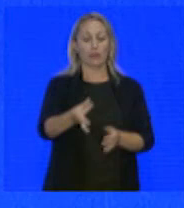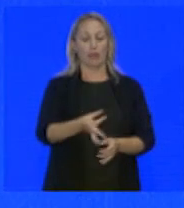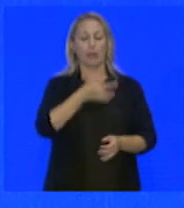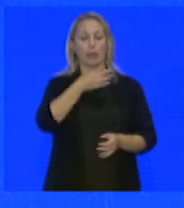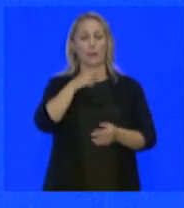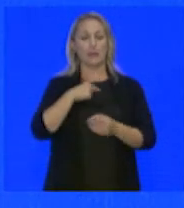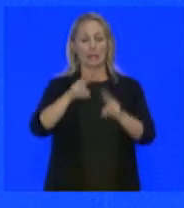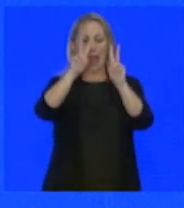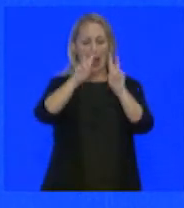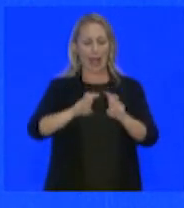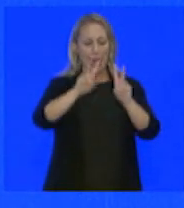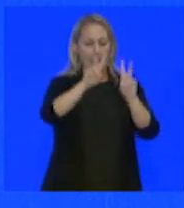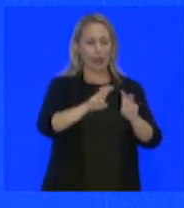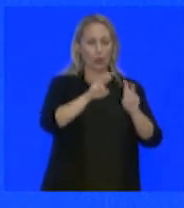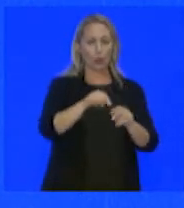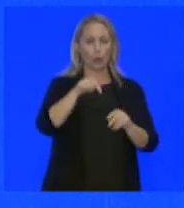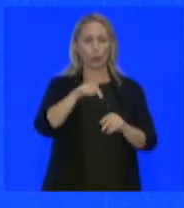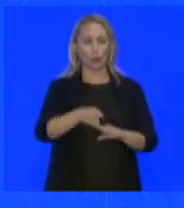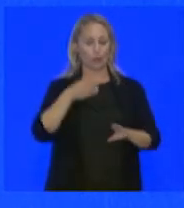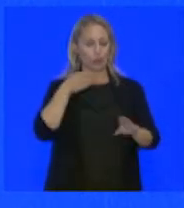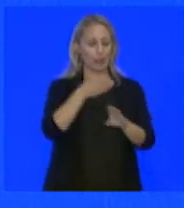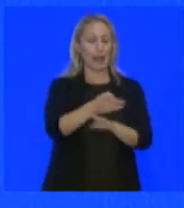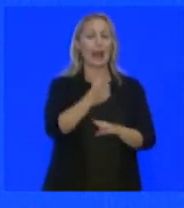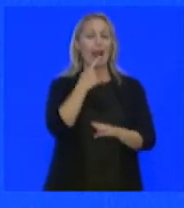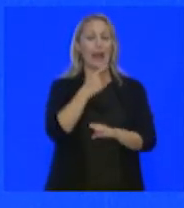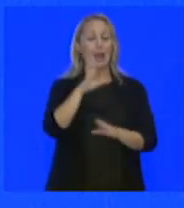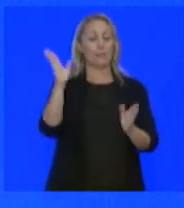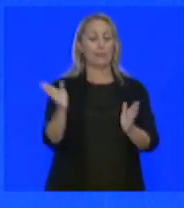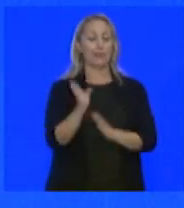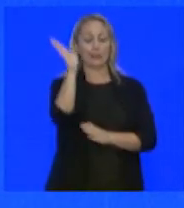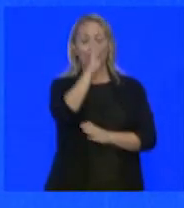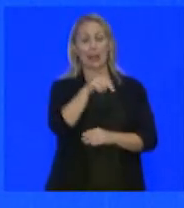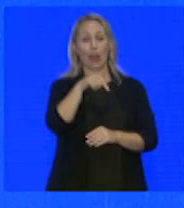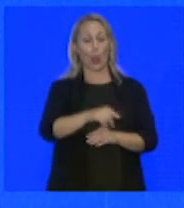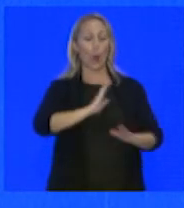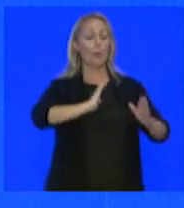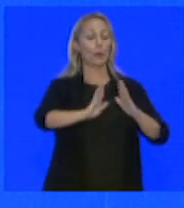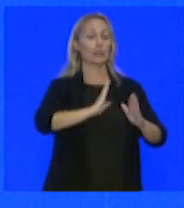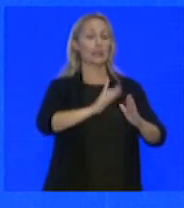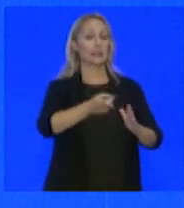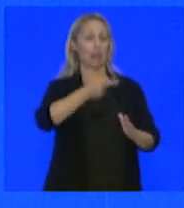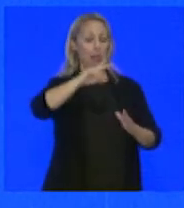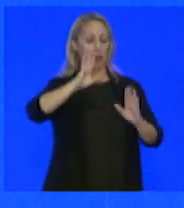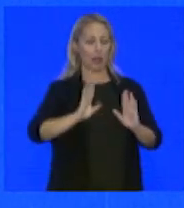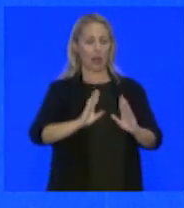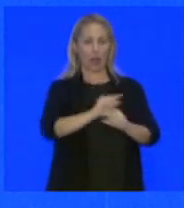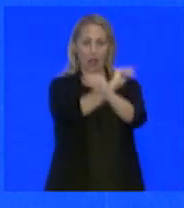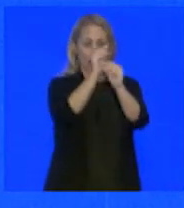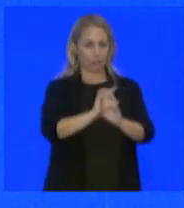έλεγχος στο όνομα της δήθεν προστασίας των εργαζόμενων φέρνει συχνά τα αντίθετα